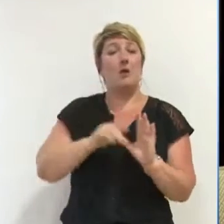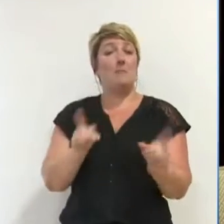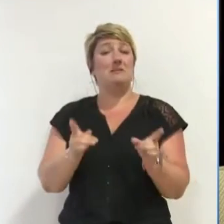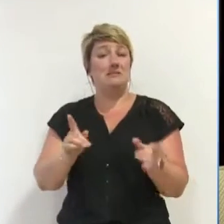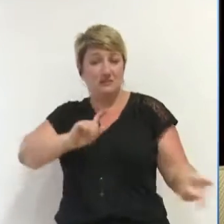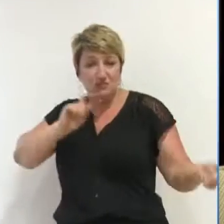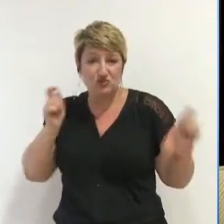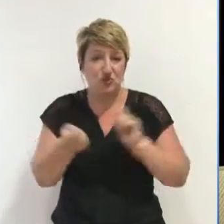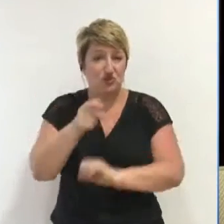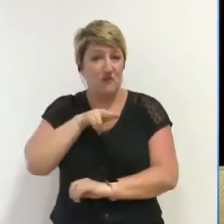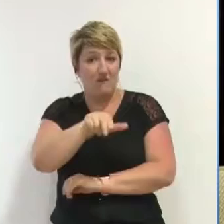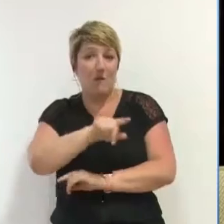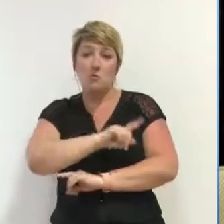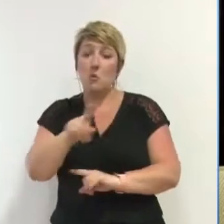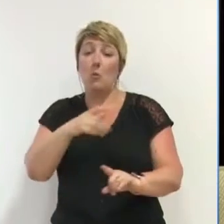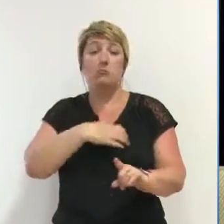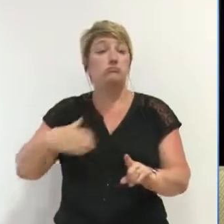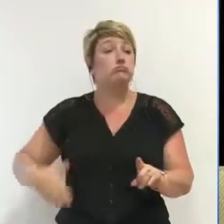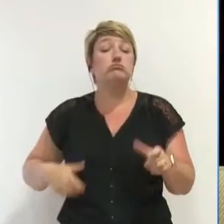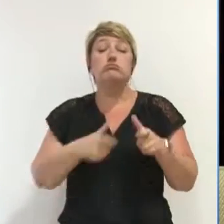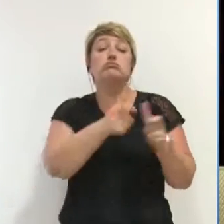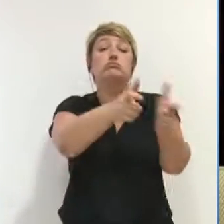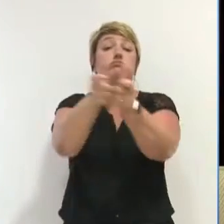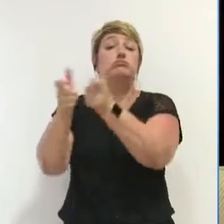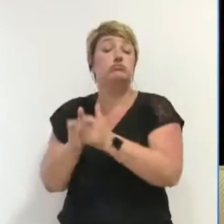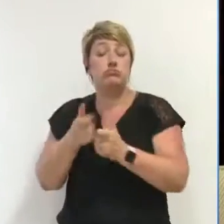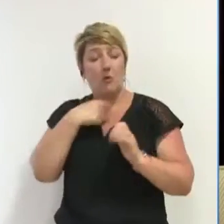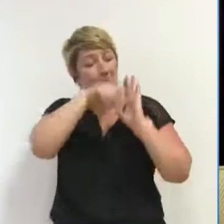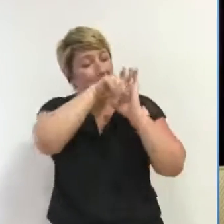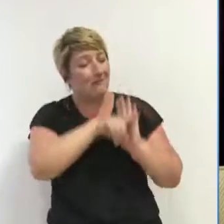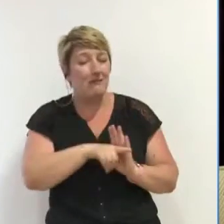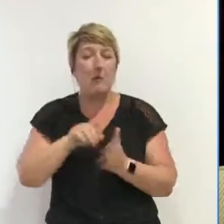façon générale des équipements municipaux pour céder